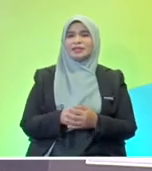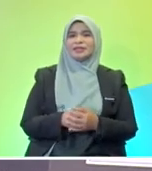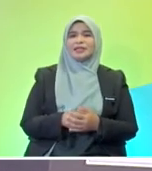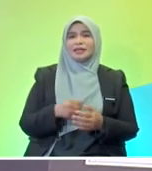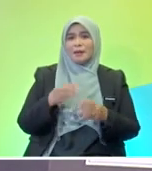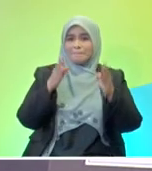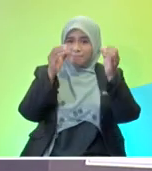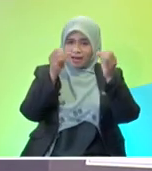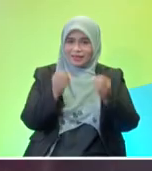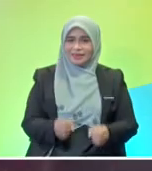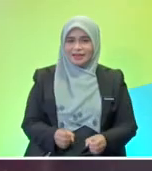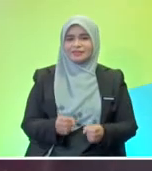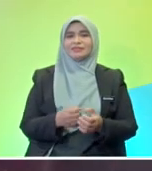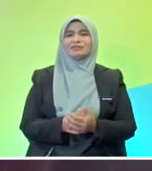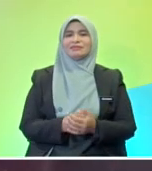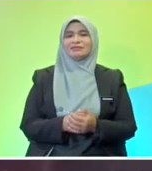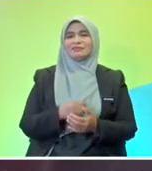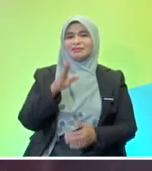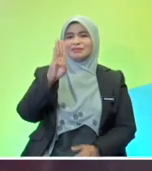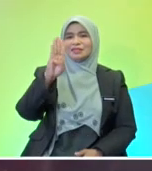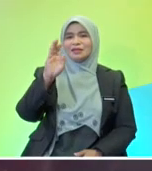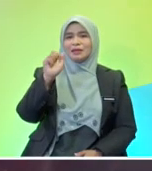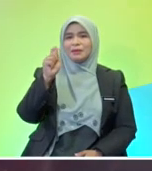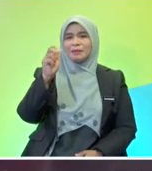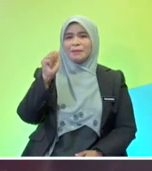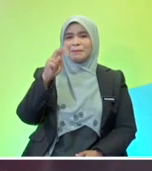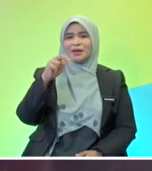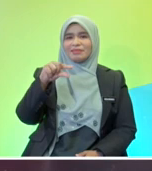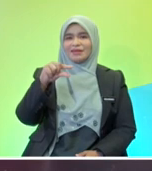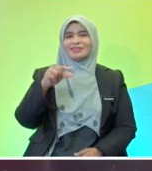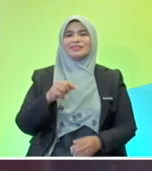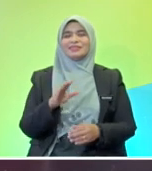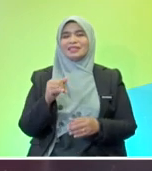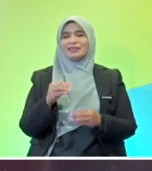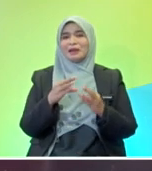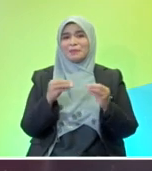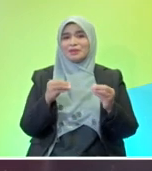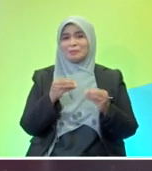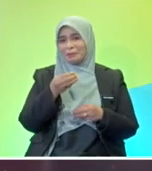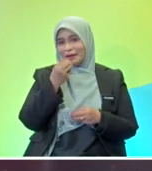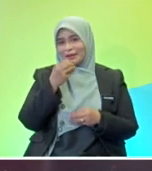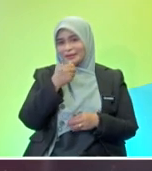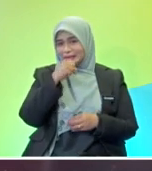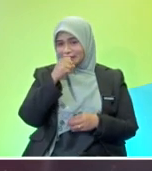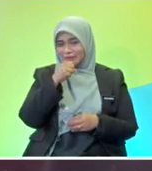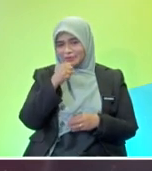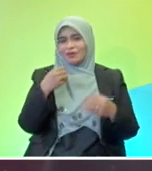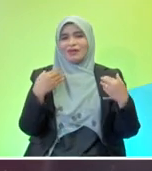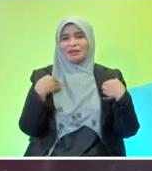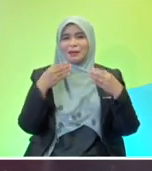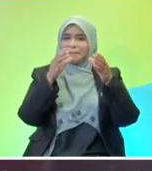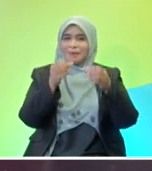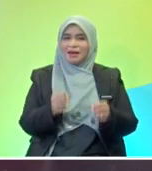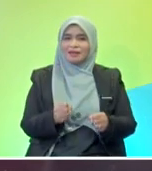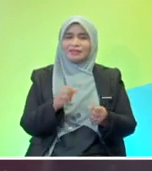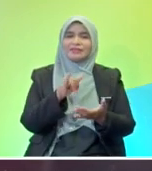Boneka batang. Boneka sebab batang. Ada batang aiskrim kat situ. Oh, betul lah tu. Sekarang cikgu nak